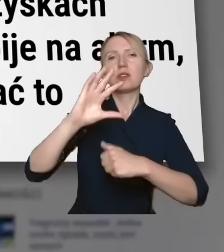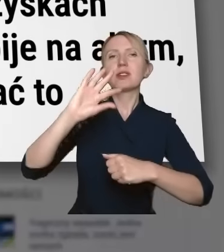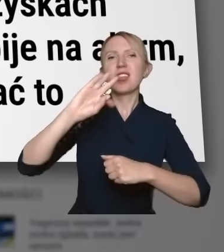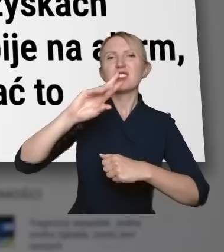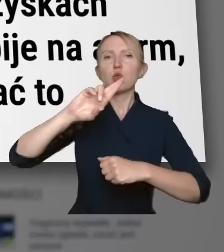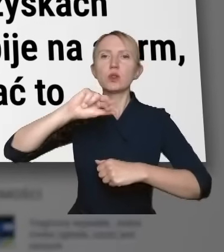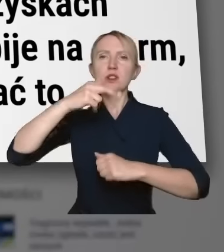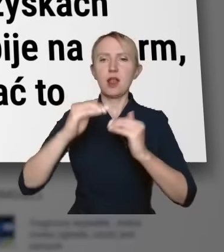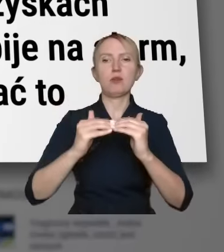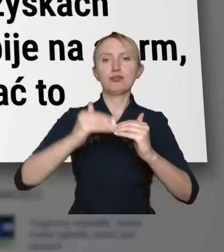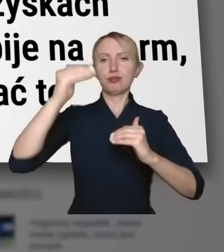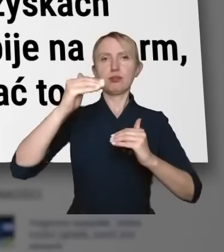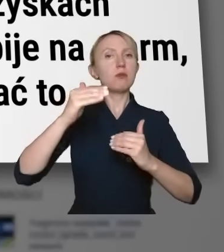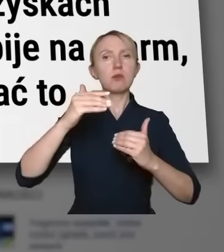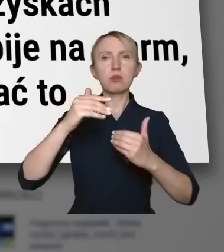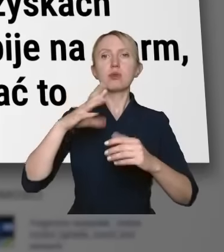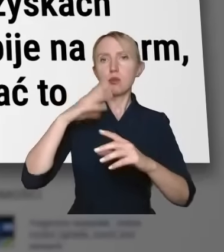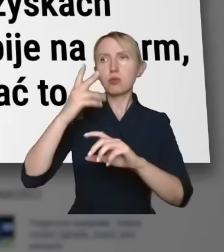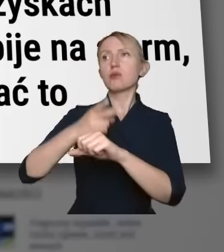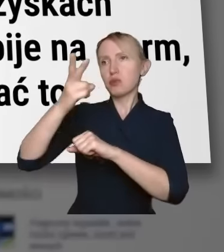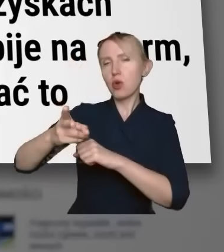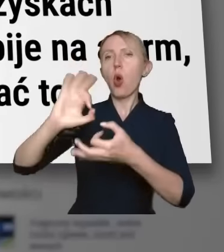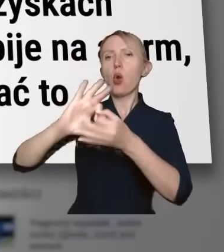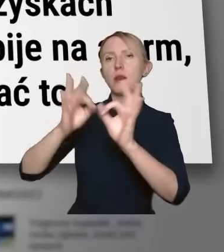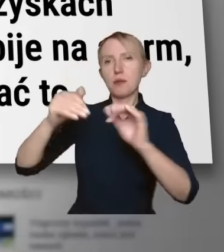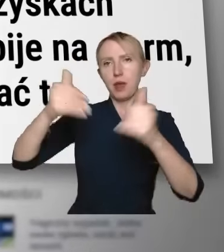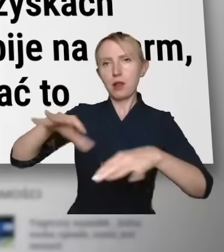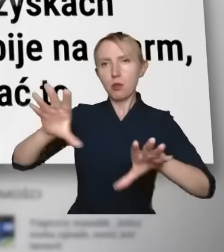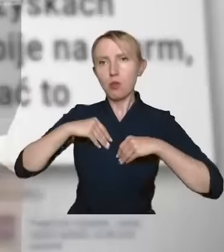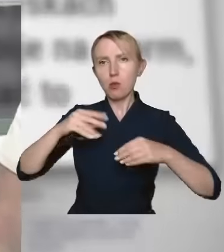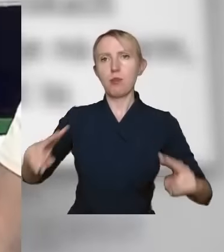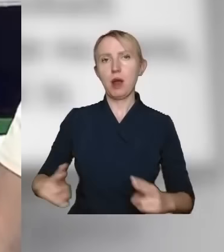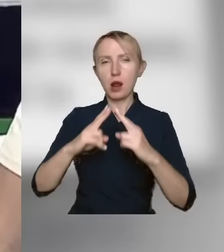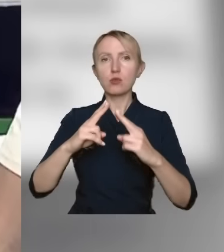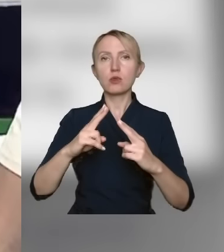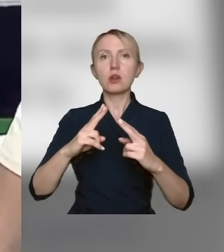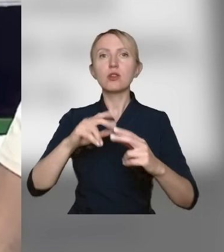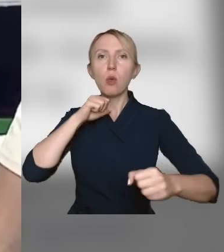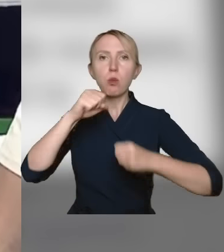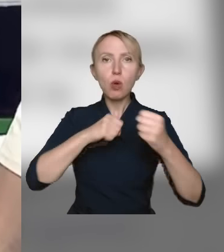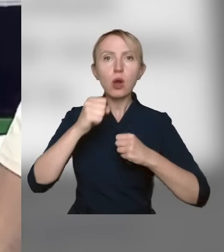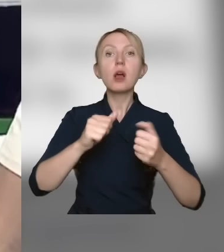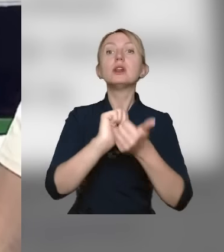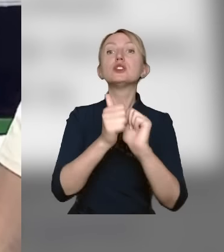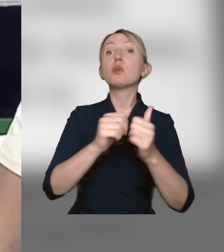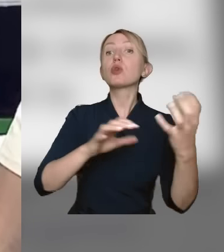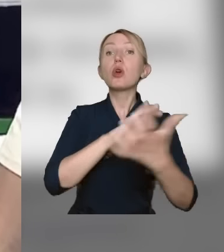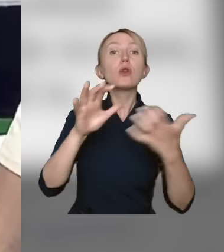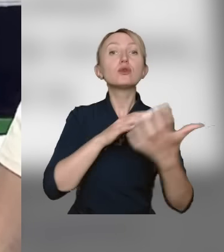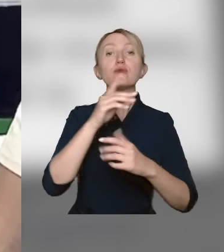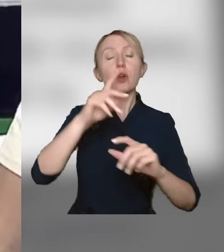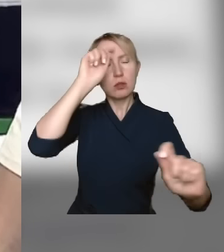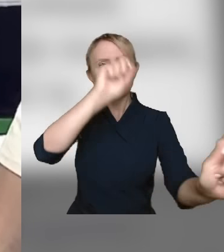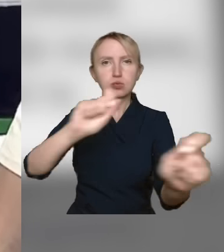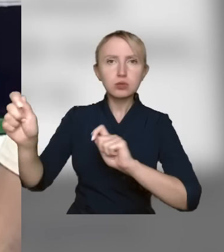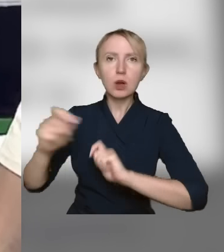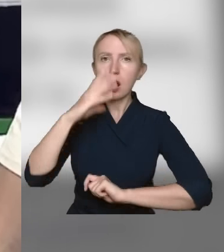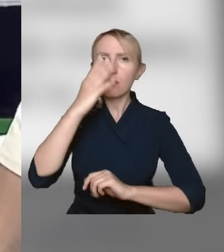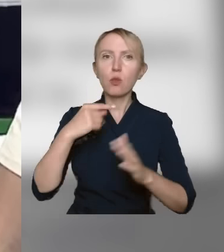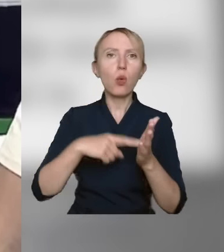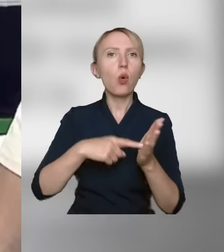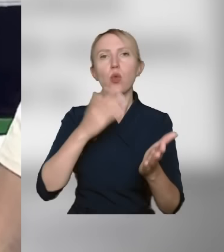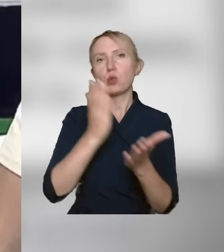testosteronu, bez przeszkód wystąpią na Igrzyskach Olimpijskich w Paryżu. I to w boksie. Sportowy świat bije na alarm, ale wygląda na to, że jest